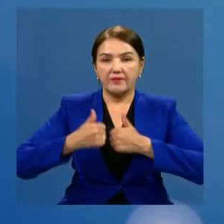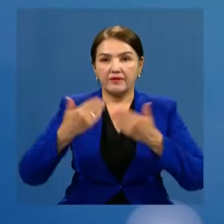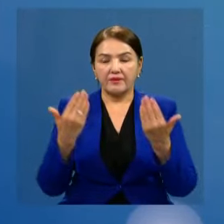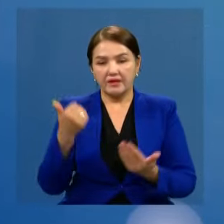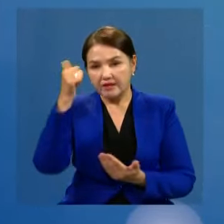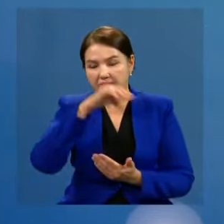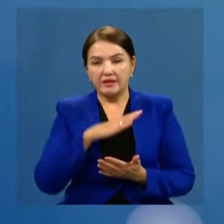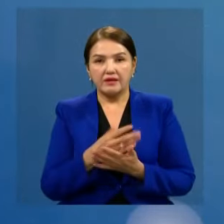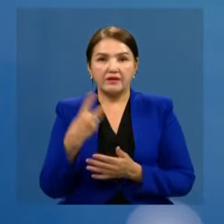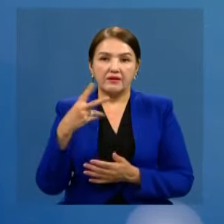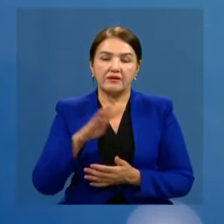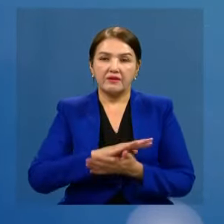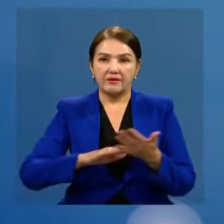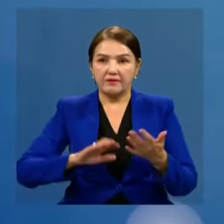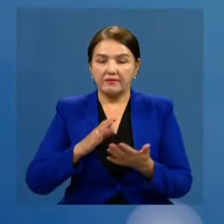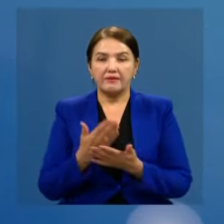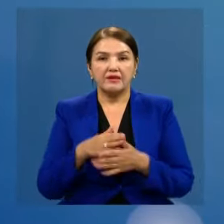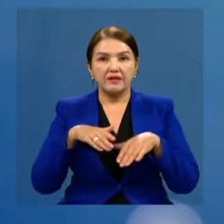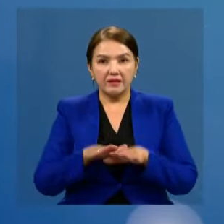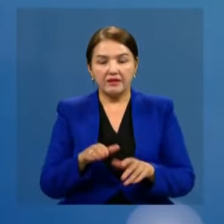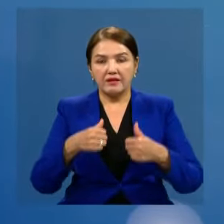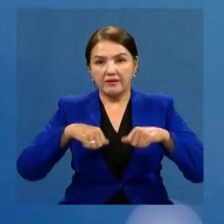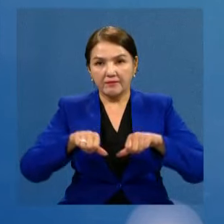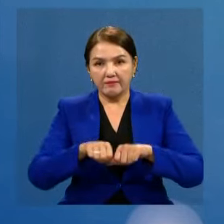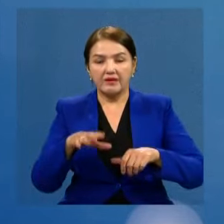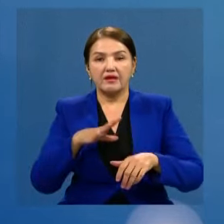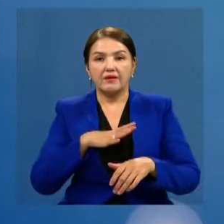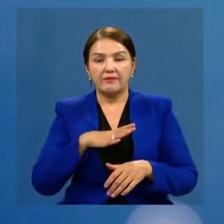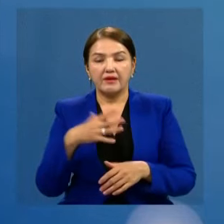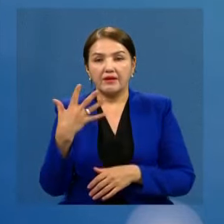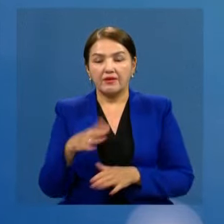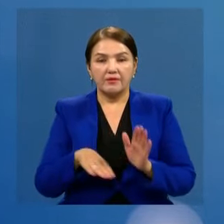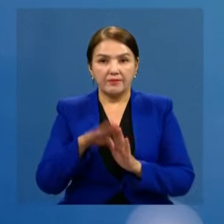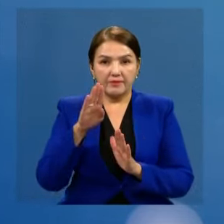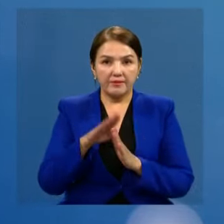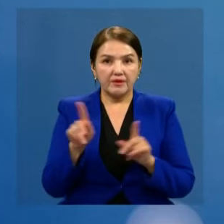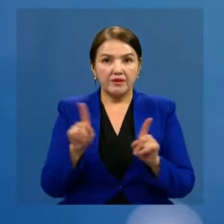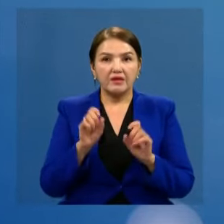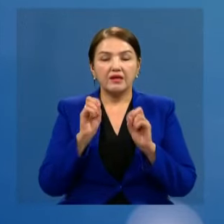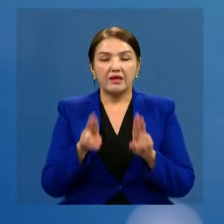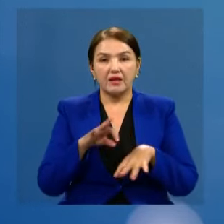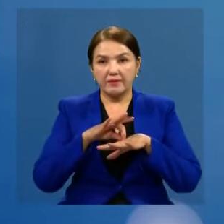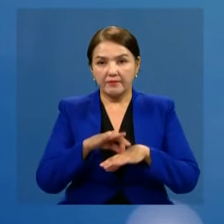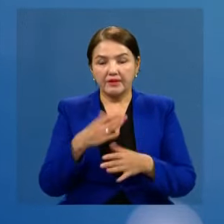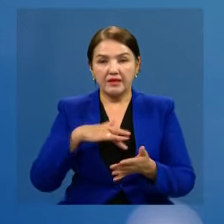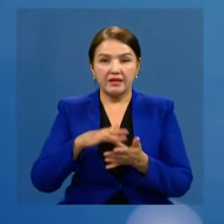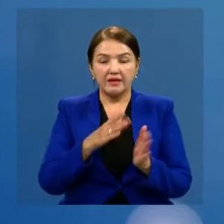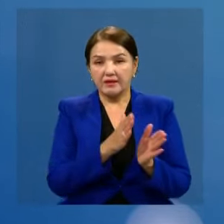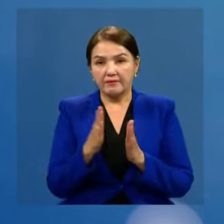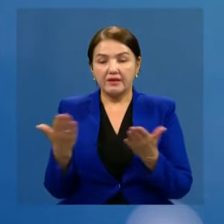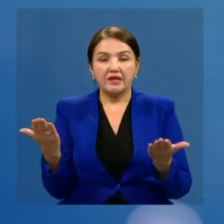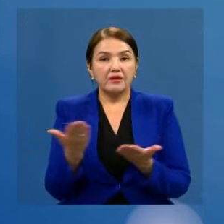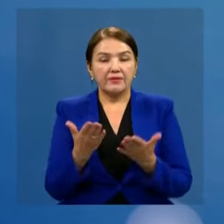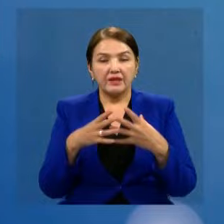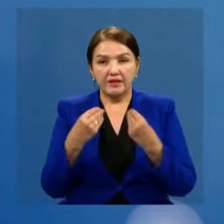этом году поступило 22 заявки. Решением комиссии была определена 5 лучших. О том, как проходил городской этап и какая